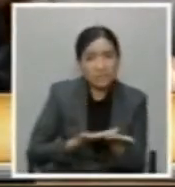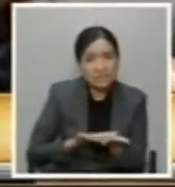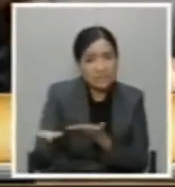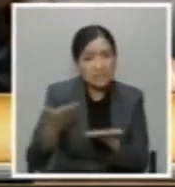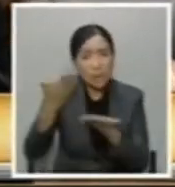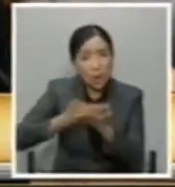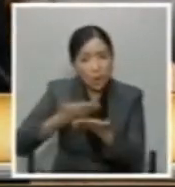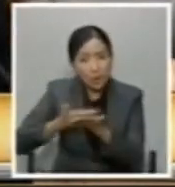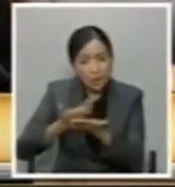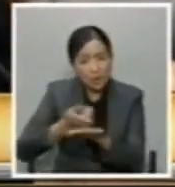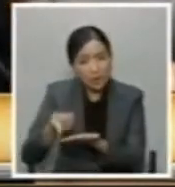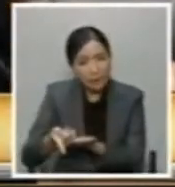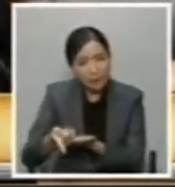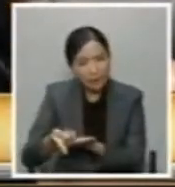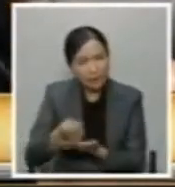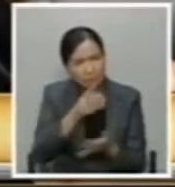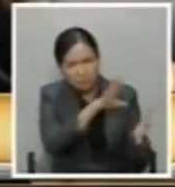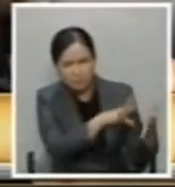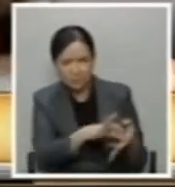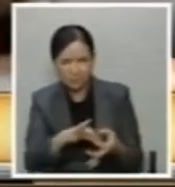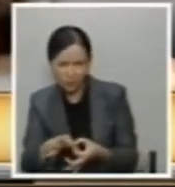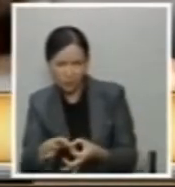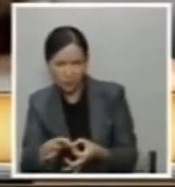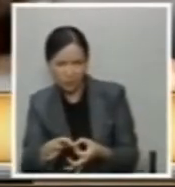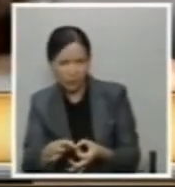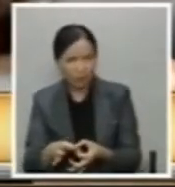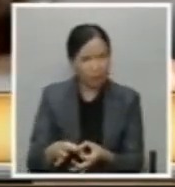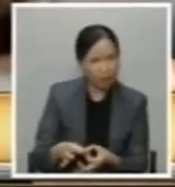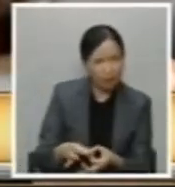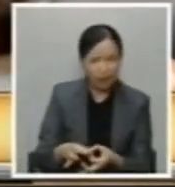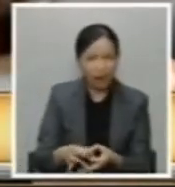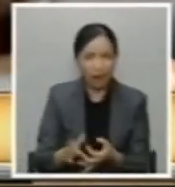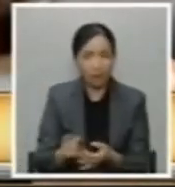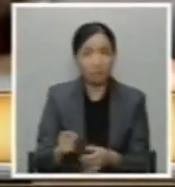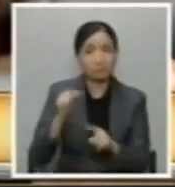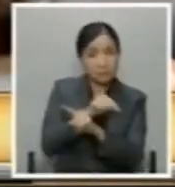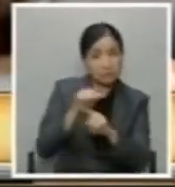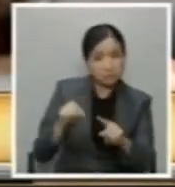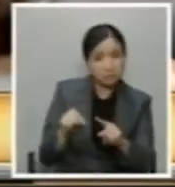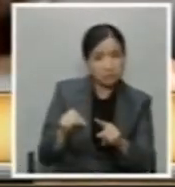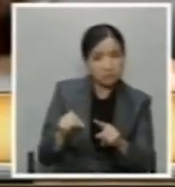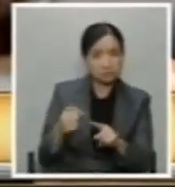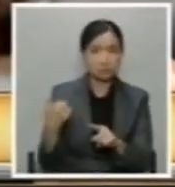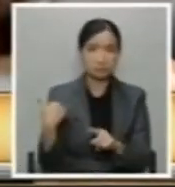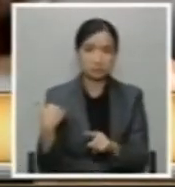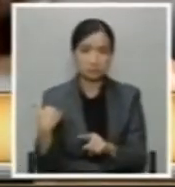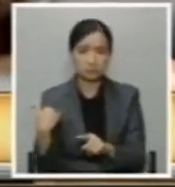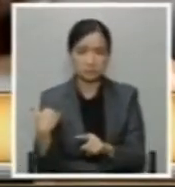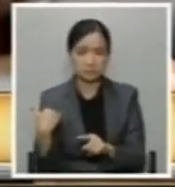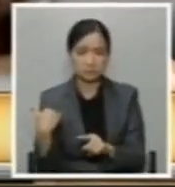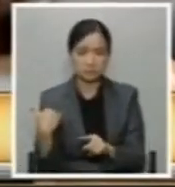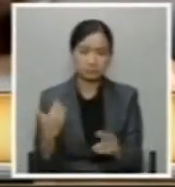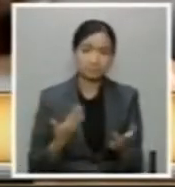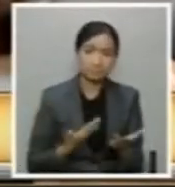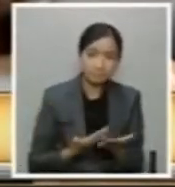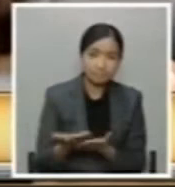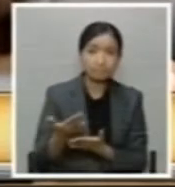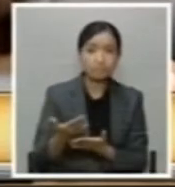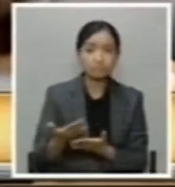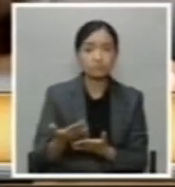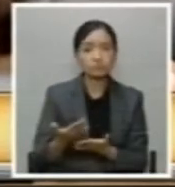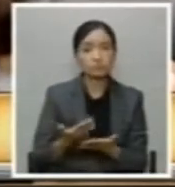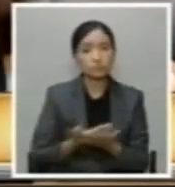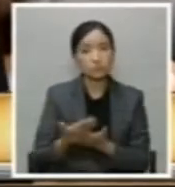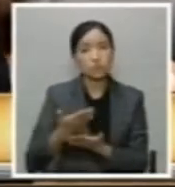ลกลับมาให้กับกอช.ยังไงนะครับอาจจะมีส่วนในแง่ของเปอร์เซ็นต์ของการซื้อหวยซื้อล